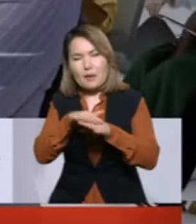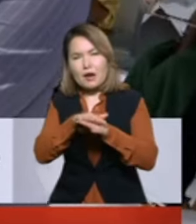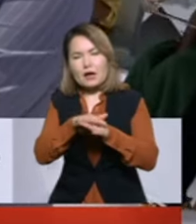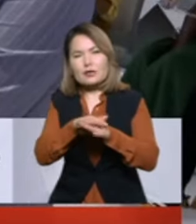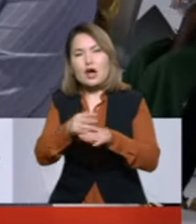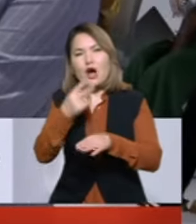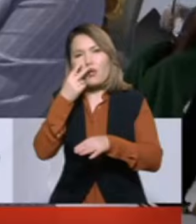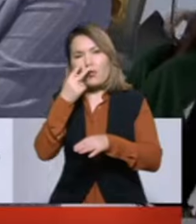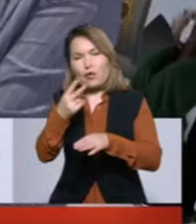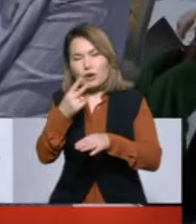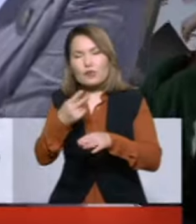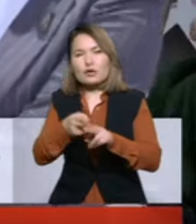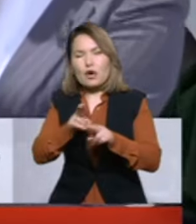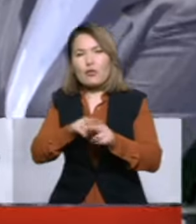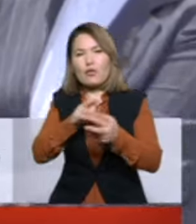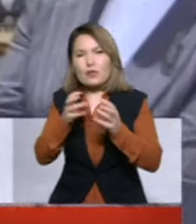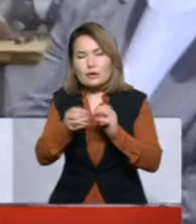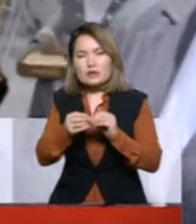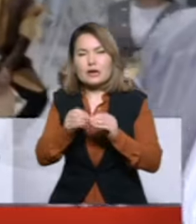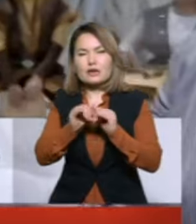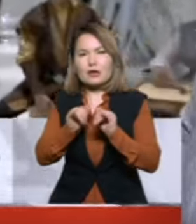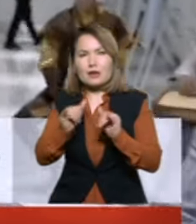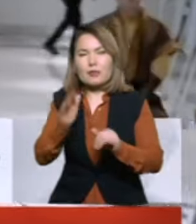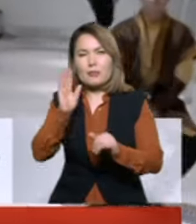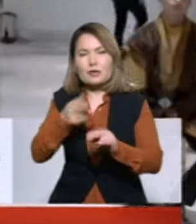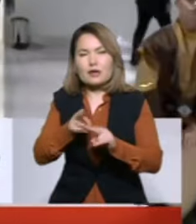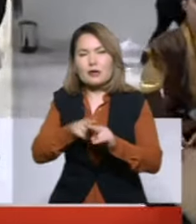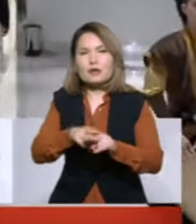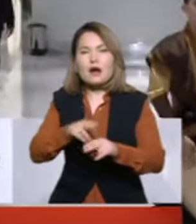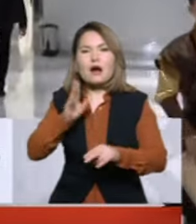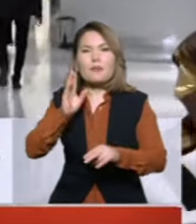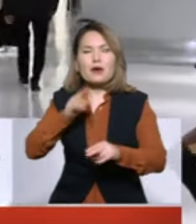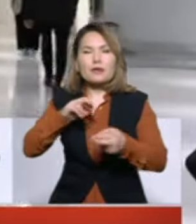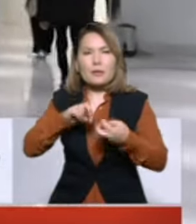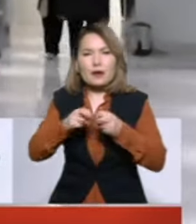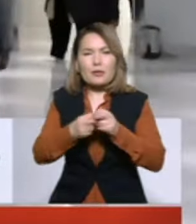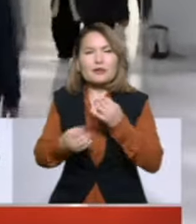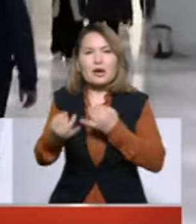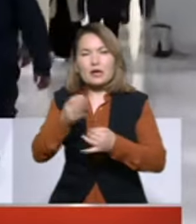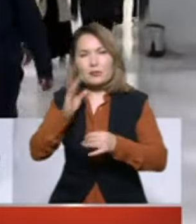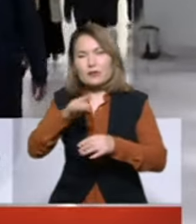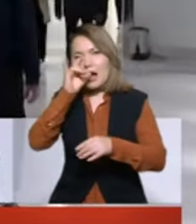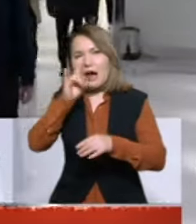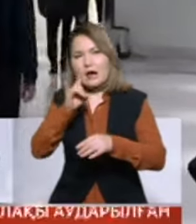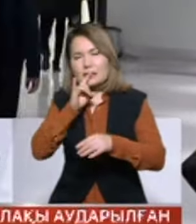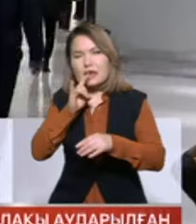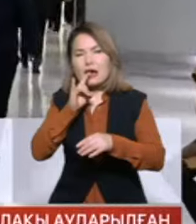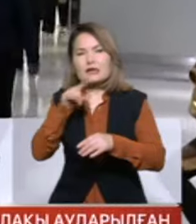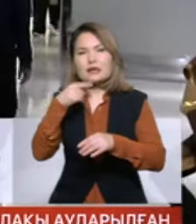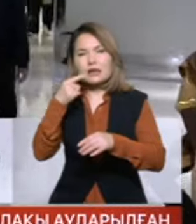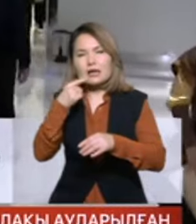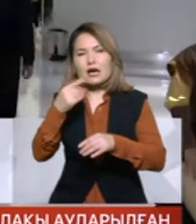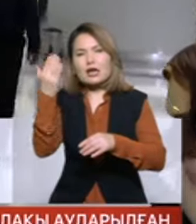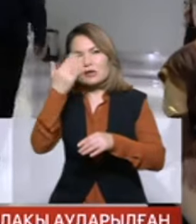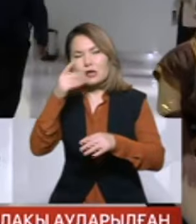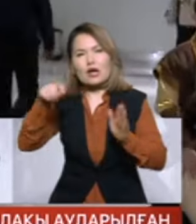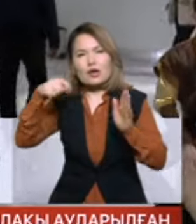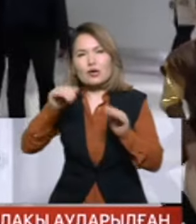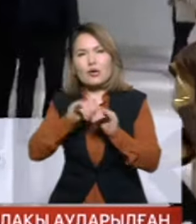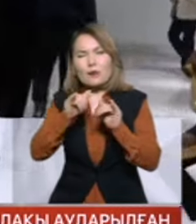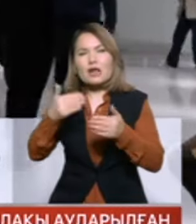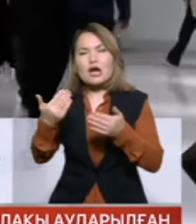басын қосу, бірге алдағы бара жатқан бағытты талқылау, проблемаларды талқылау. Биыл мысалы біз жаңа